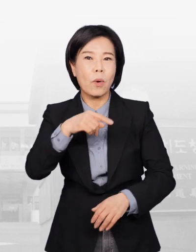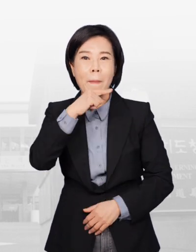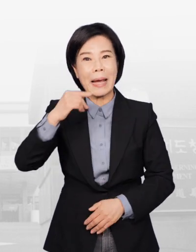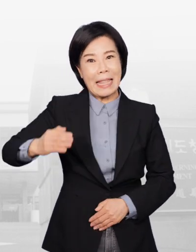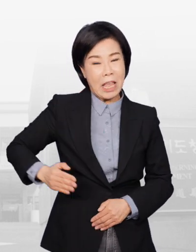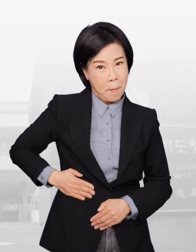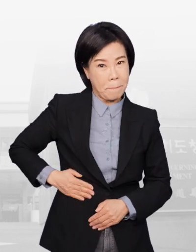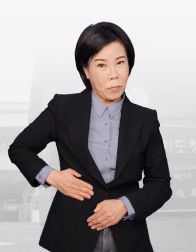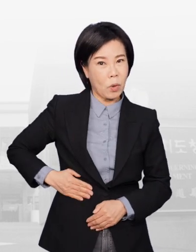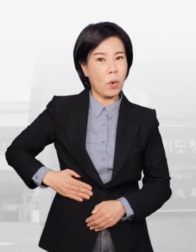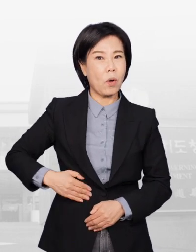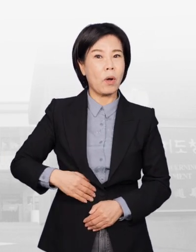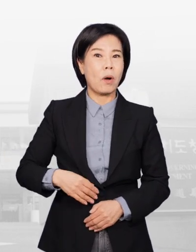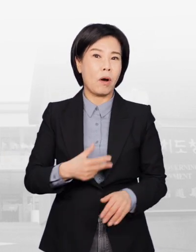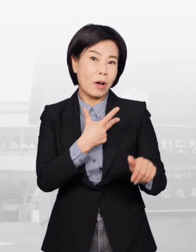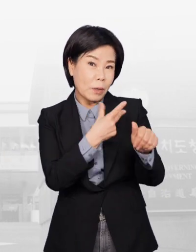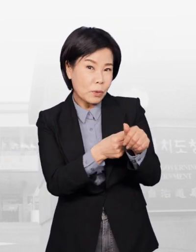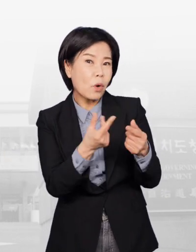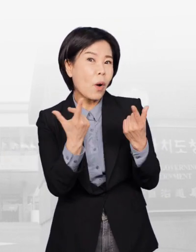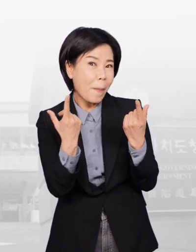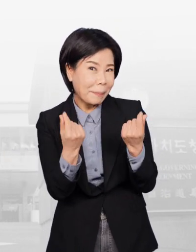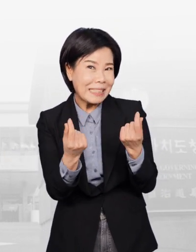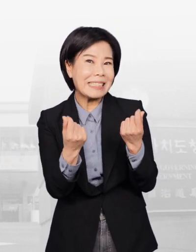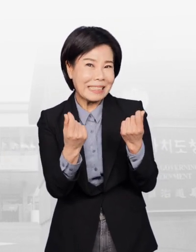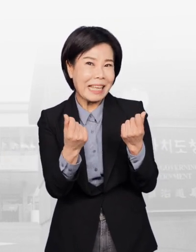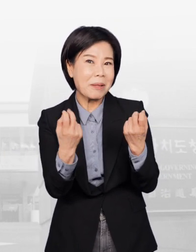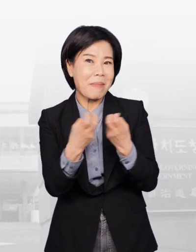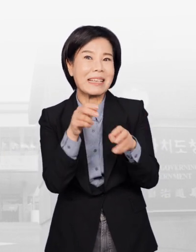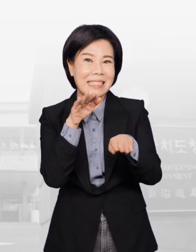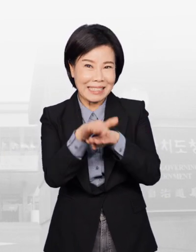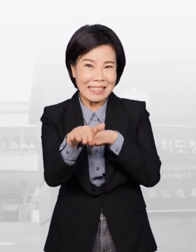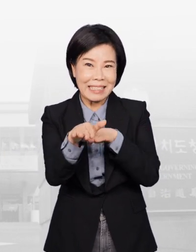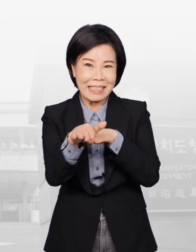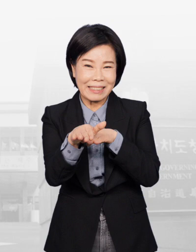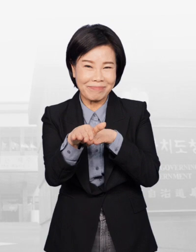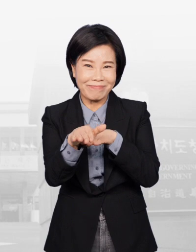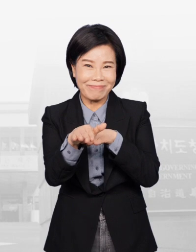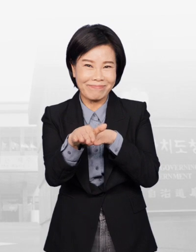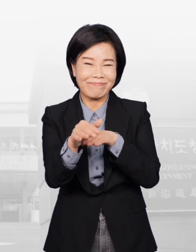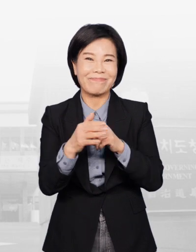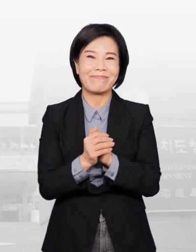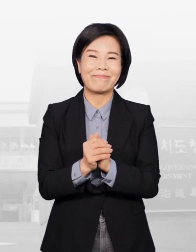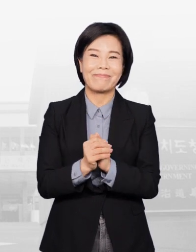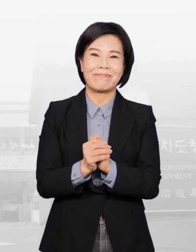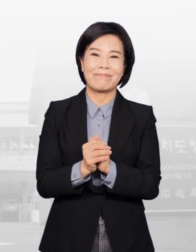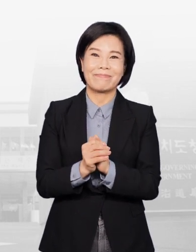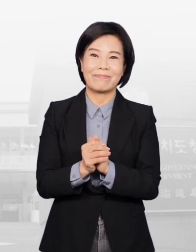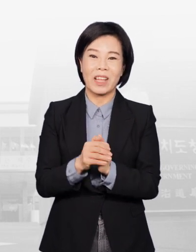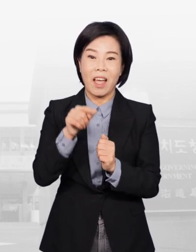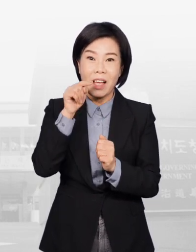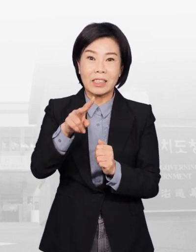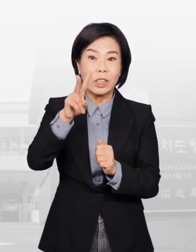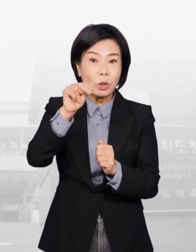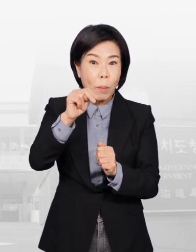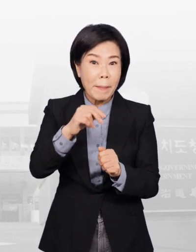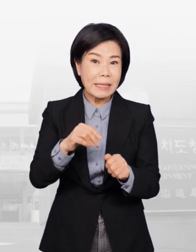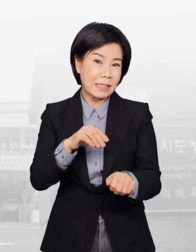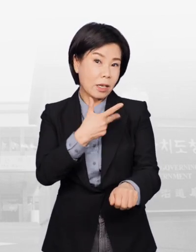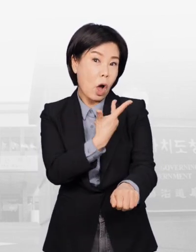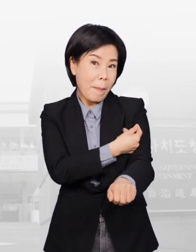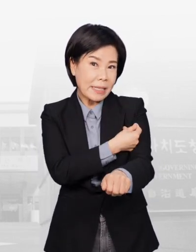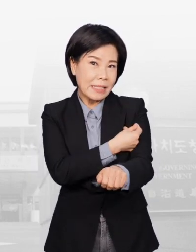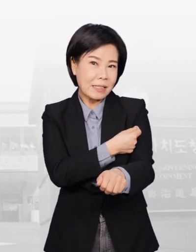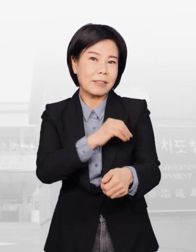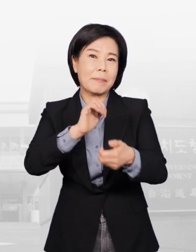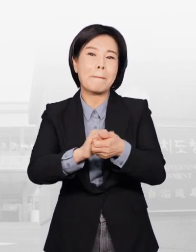비형간염 예방접종과 동일한 유전자 재조합 방식으로 만들어진 백신입니다. 노바백스